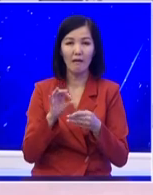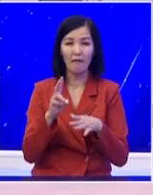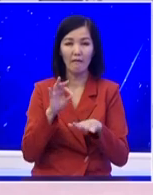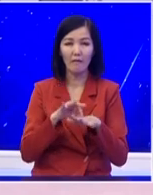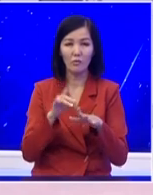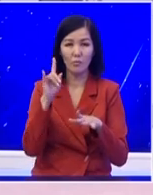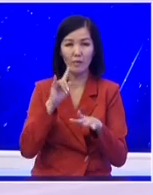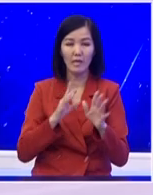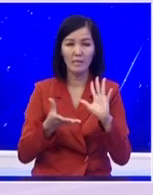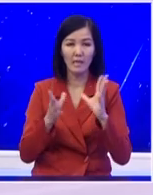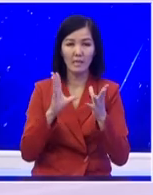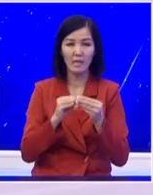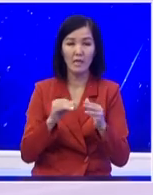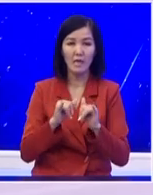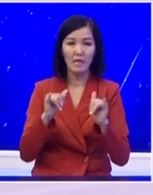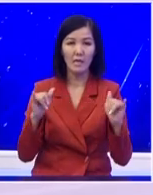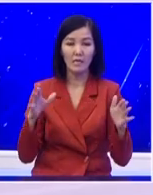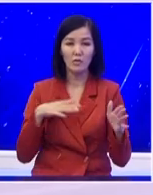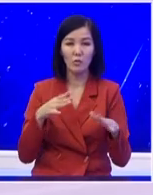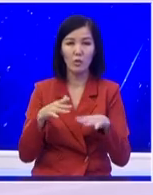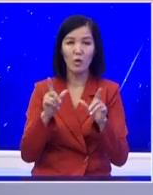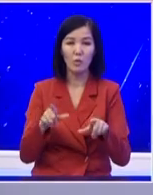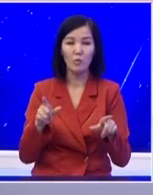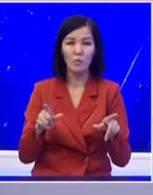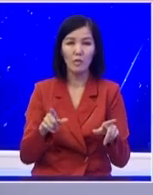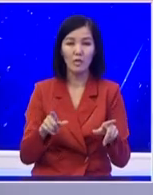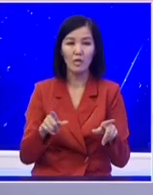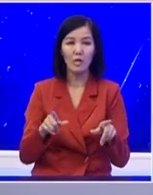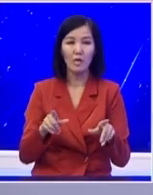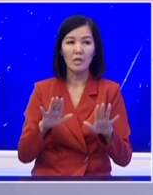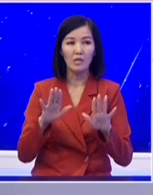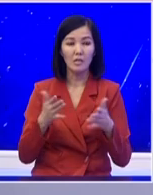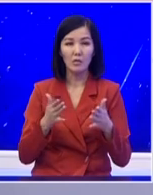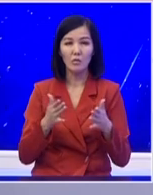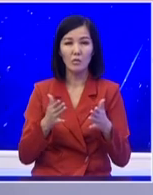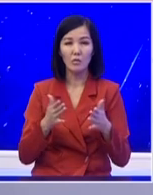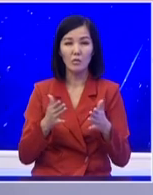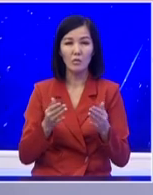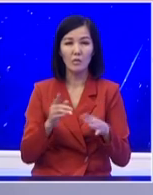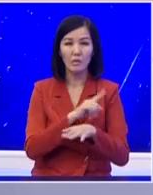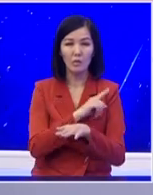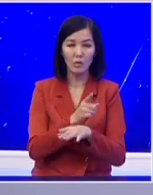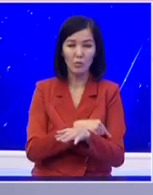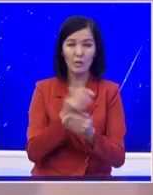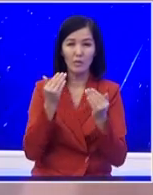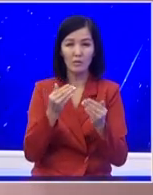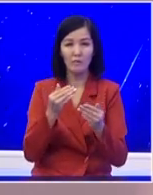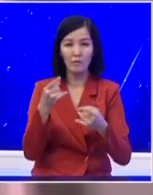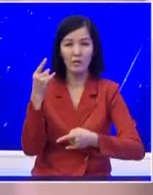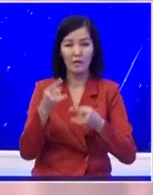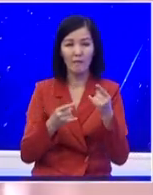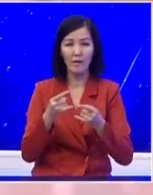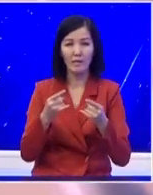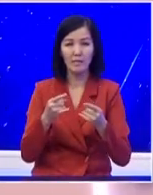Казахстане. Число заболевших стремительно растет, а люди все еще не осознают всю серьезность ситуации. Об этом вчера говорил в своем телеобращении и глава